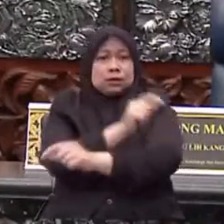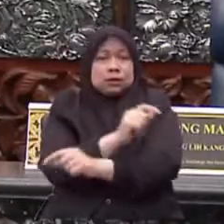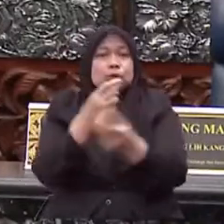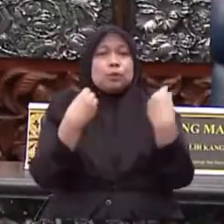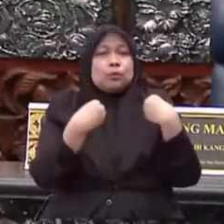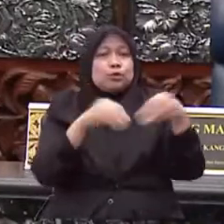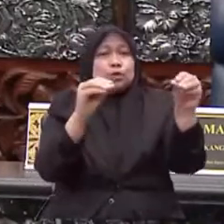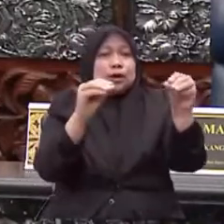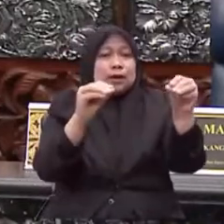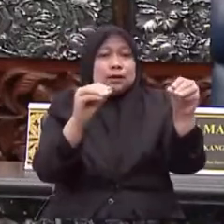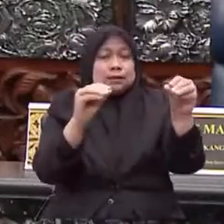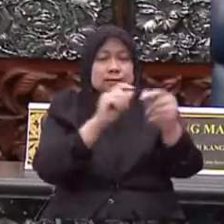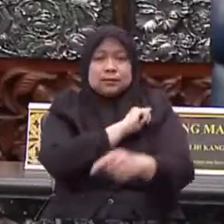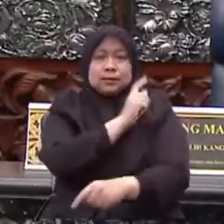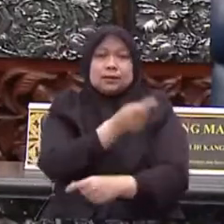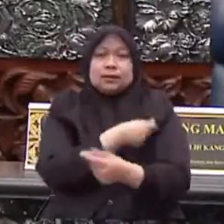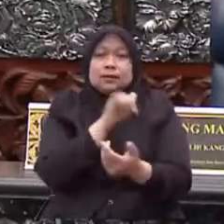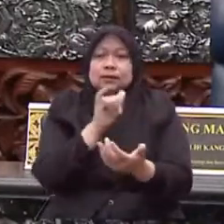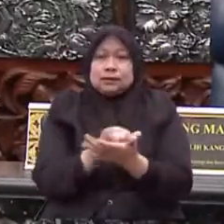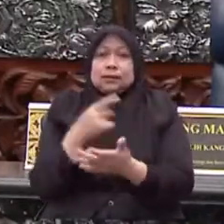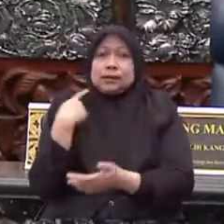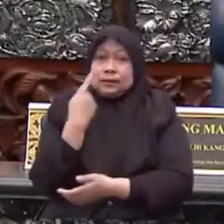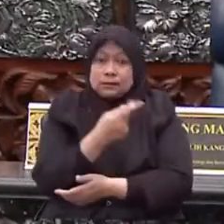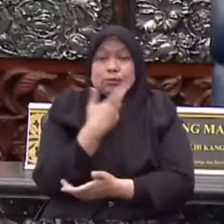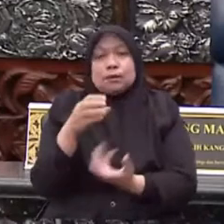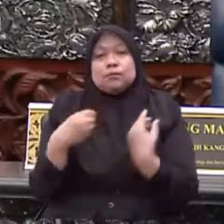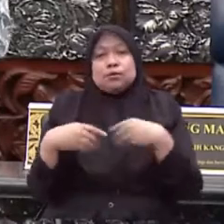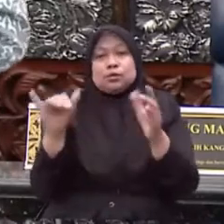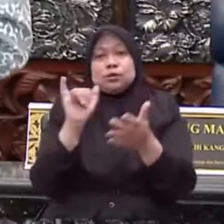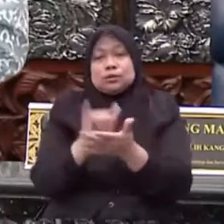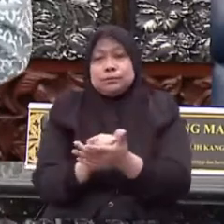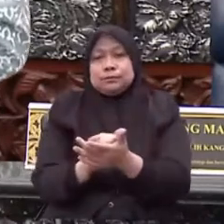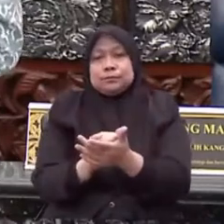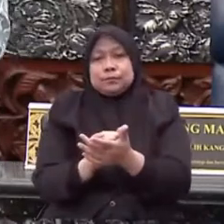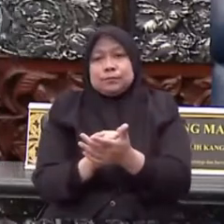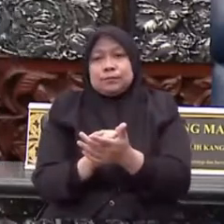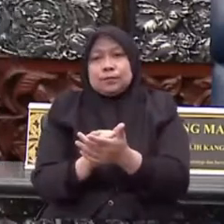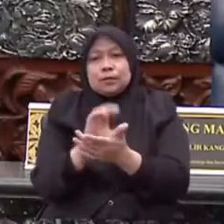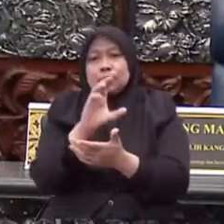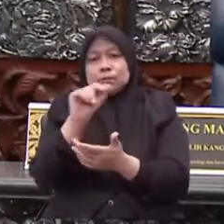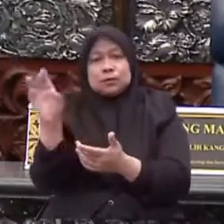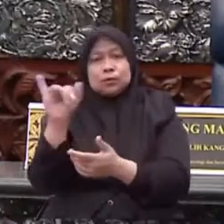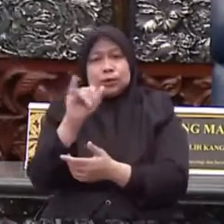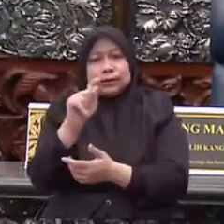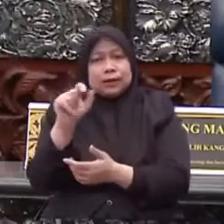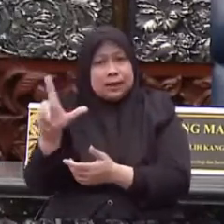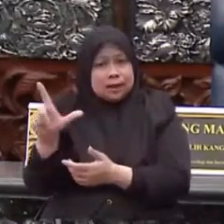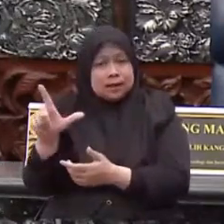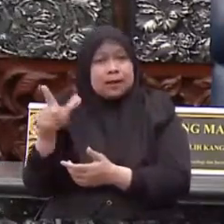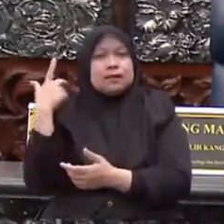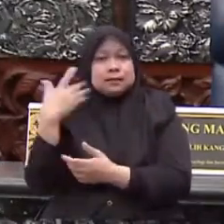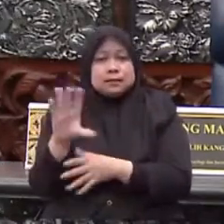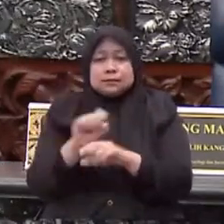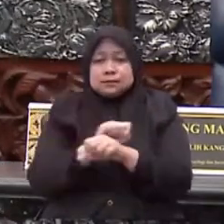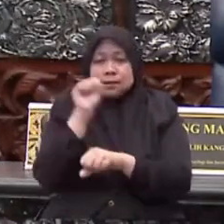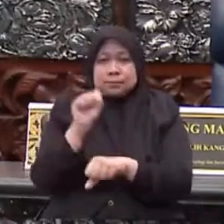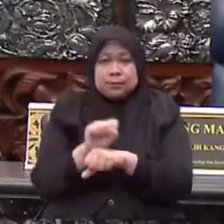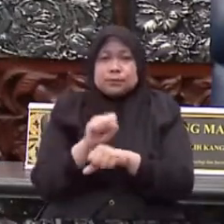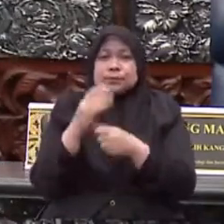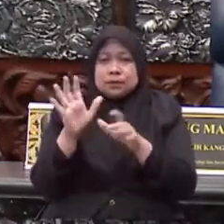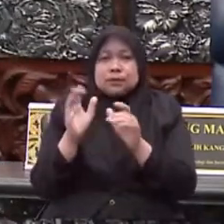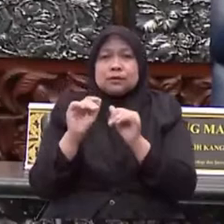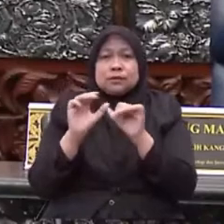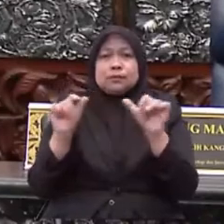kita menjual tenaga tersebut kita sudah pun menjual tenaga konvensional kepada Singapura